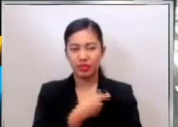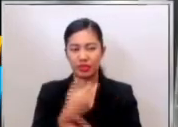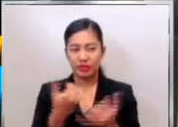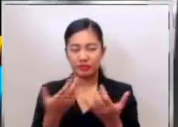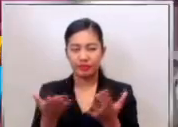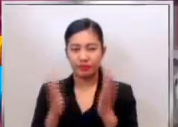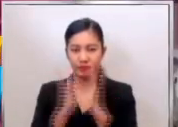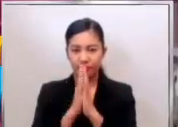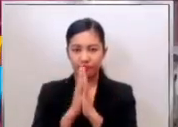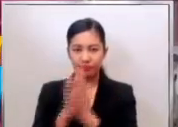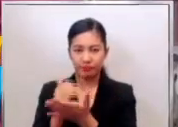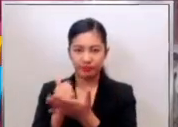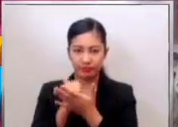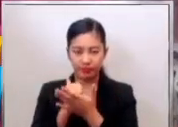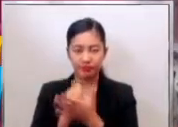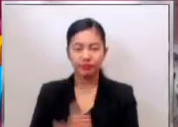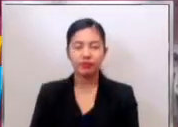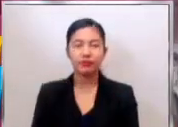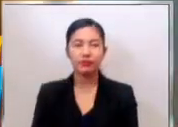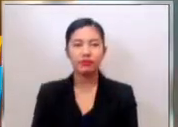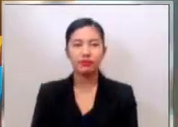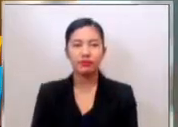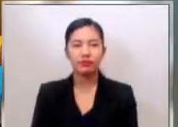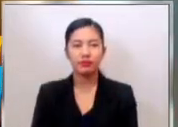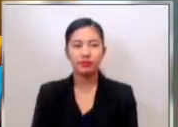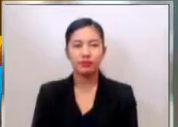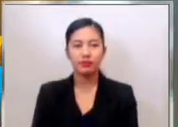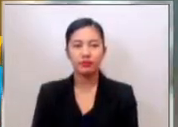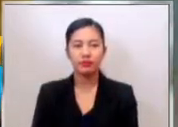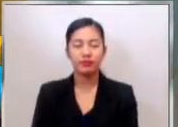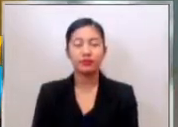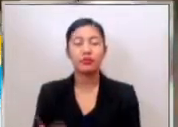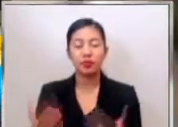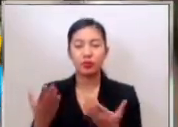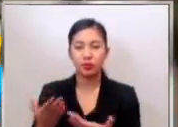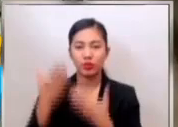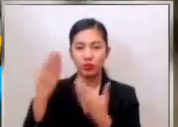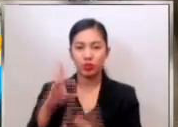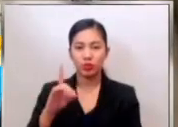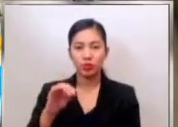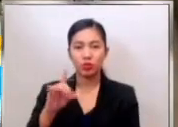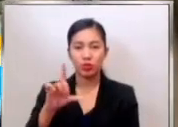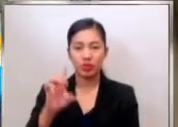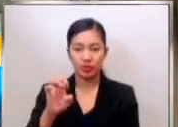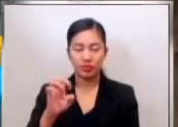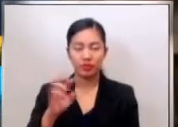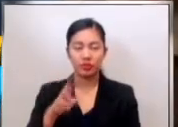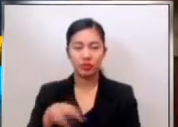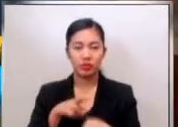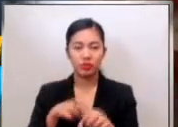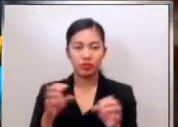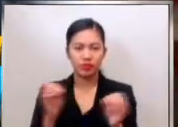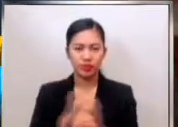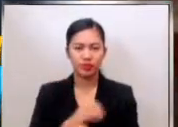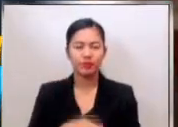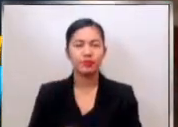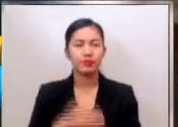ngayon ay nakasampa ang kaso sa Dolly Regional Office. Mm-hmm. Yung issue naman sa no